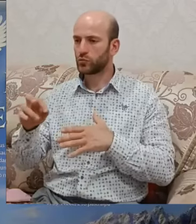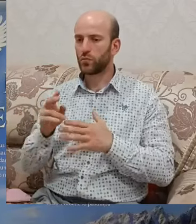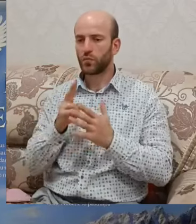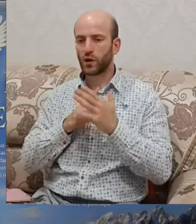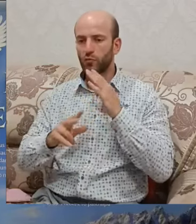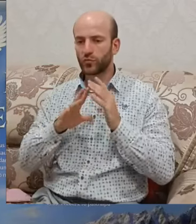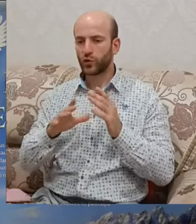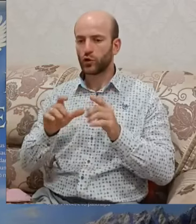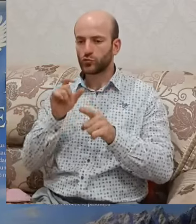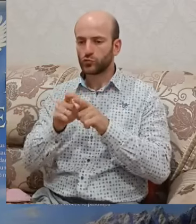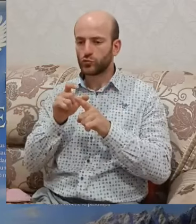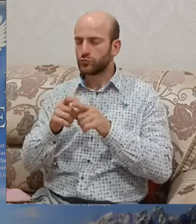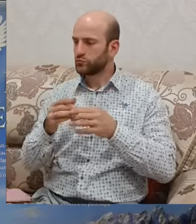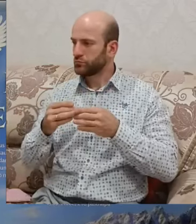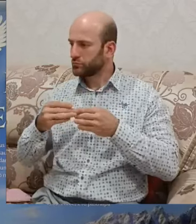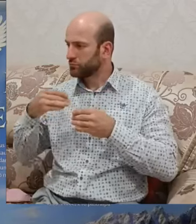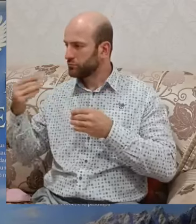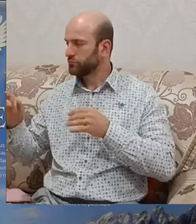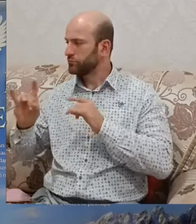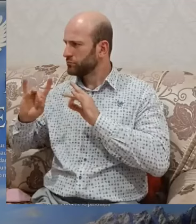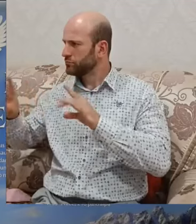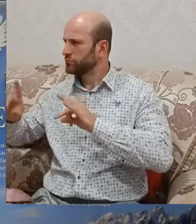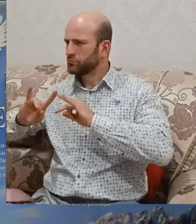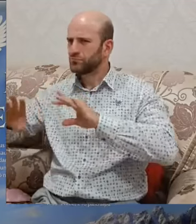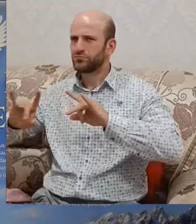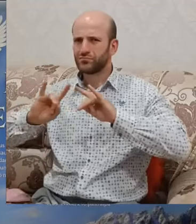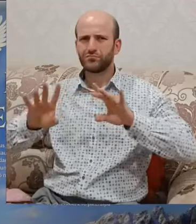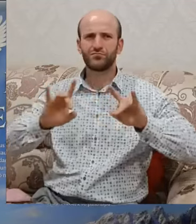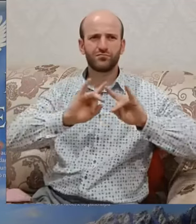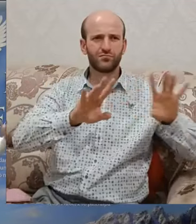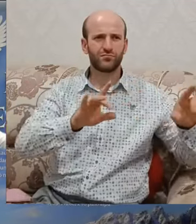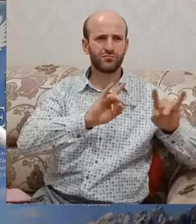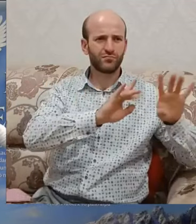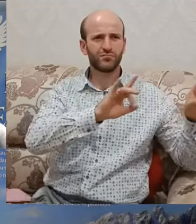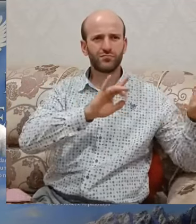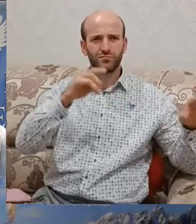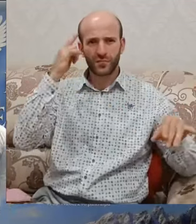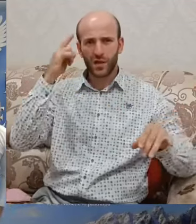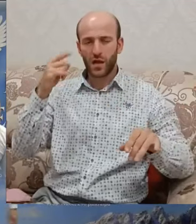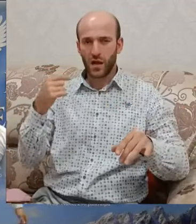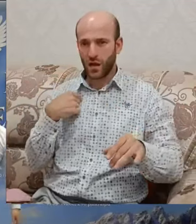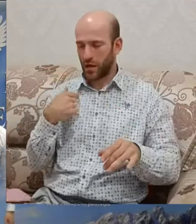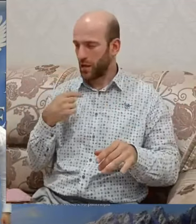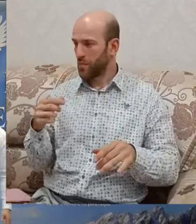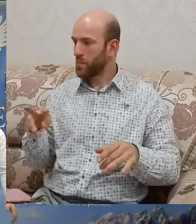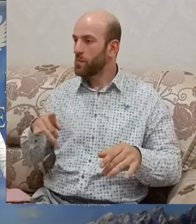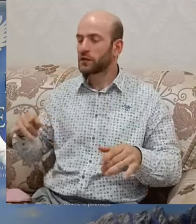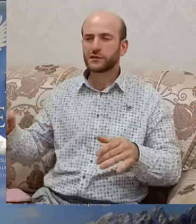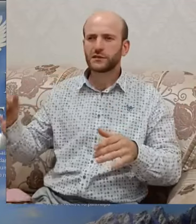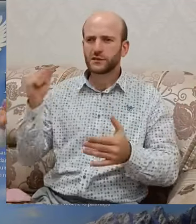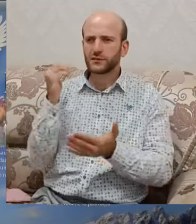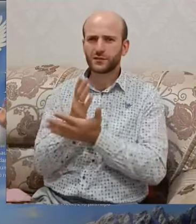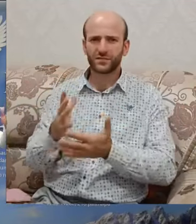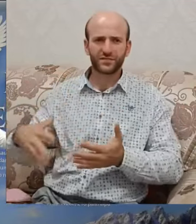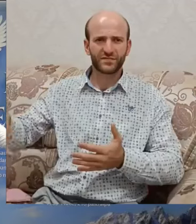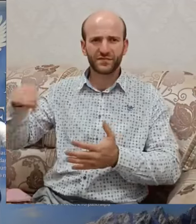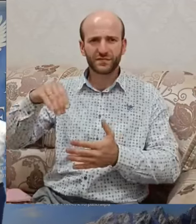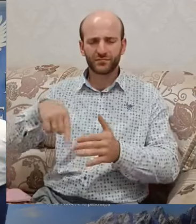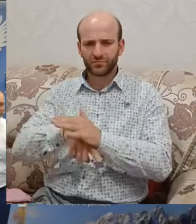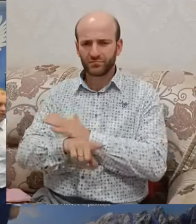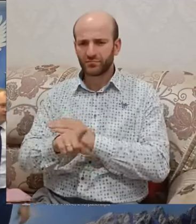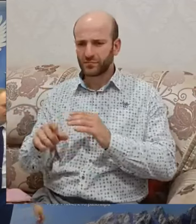kas parašyta žinioje, тогда мы сразу восстановили то, что написано в послании, спеките iš pirmo karto, угадайте с одного раза, ar atėjo